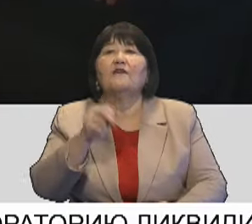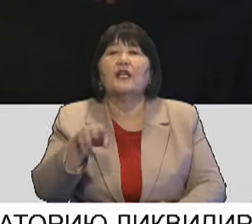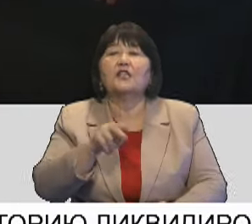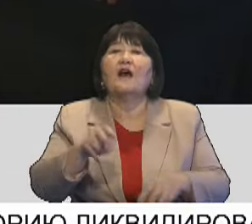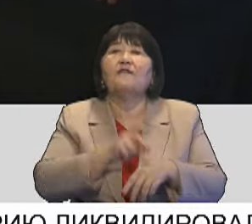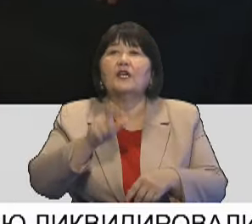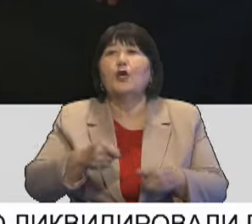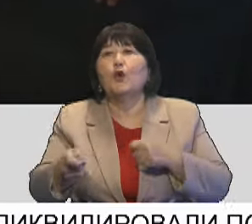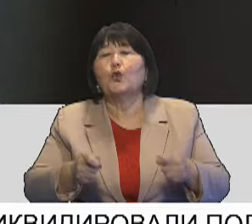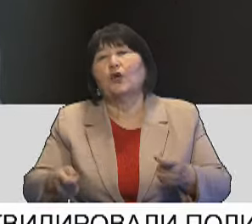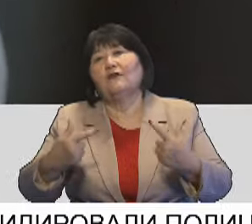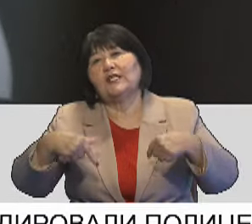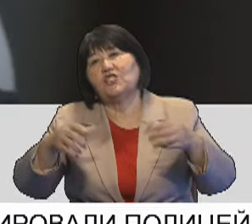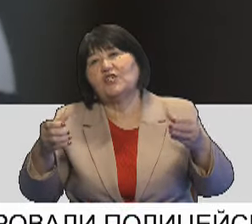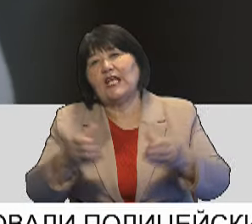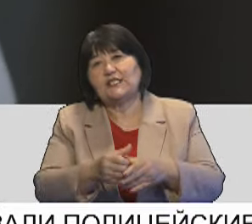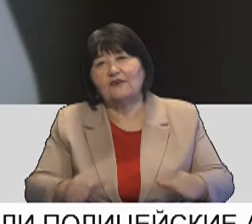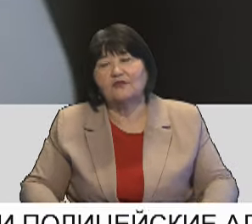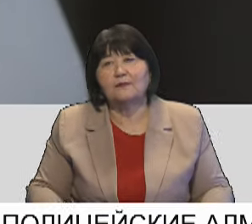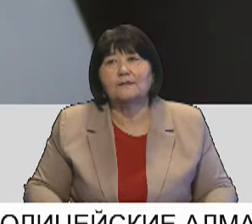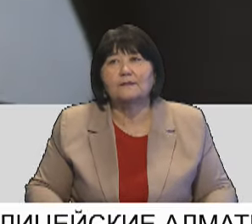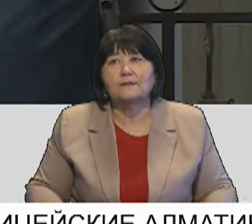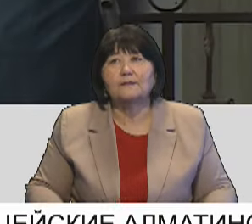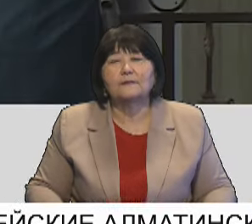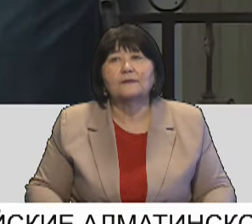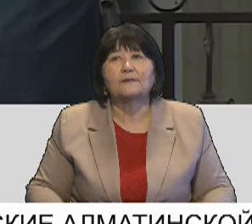и руководящий состав.